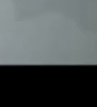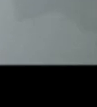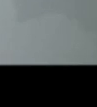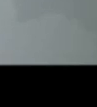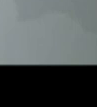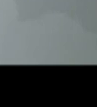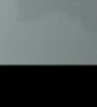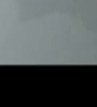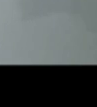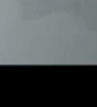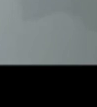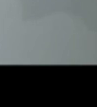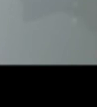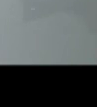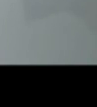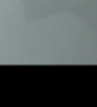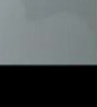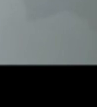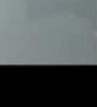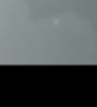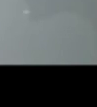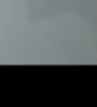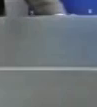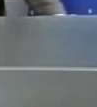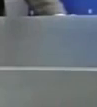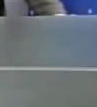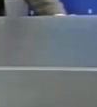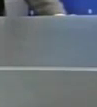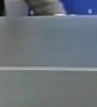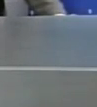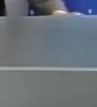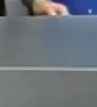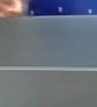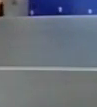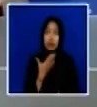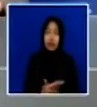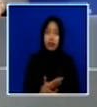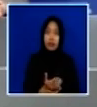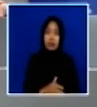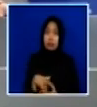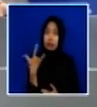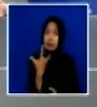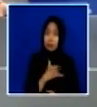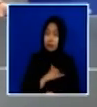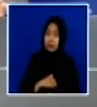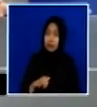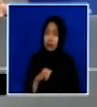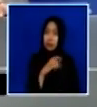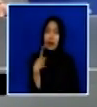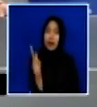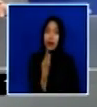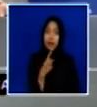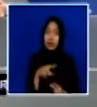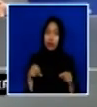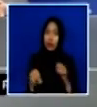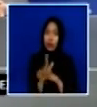hai hai hai hai Hai terima kasih ada masih bersama kami di Jawa Timur hari ini dan kita lanjutkan